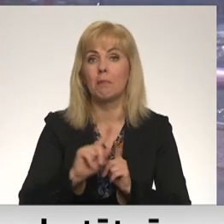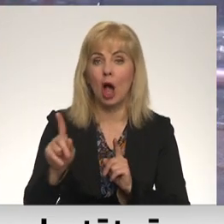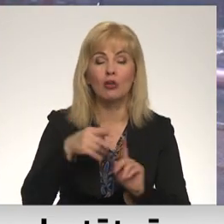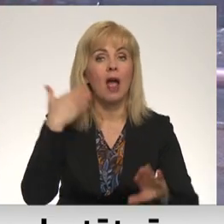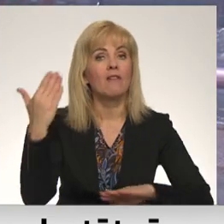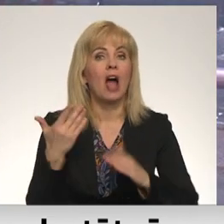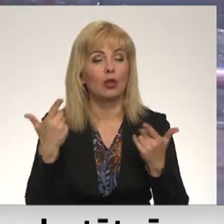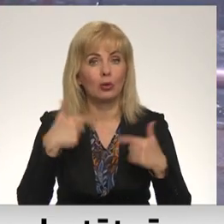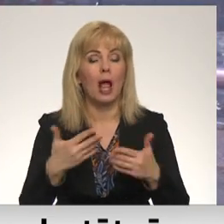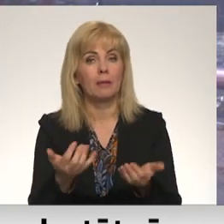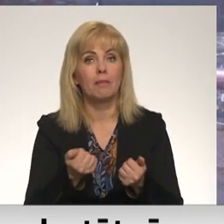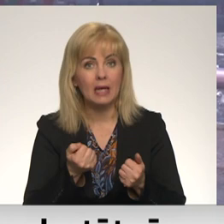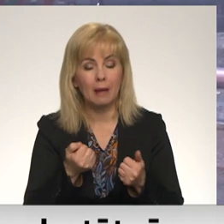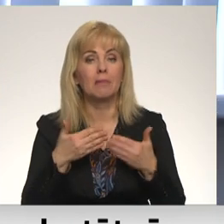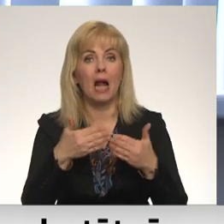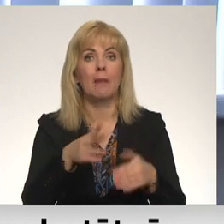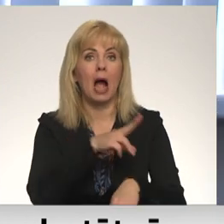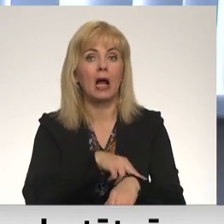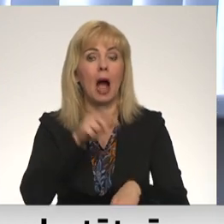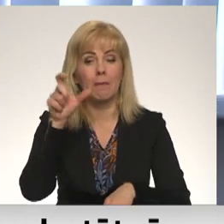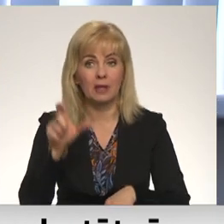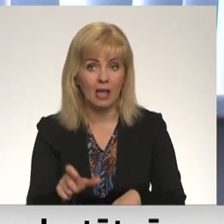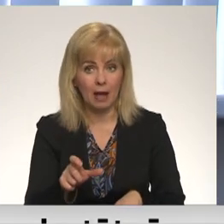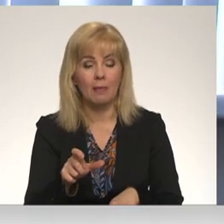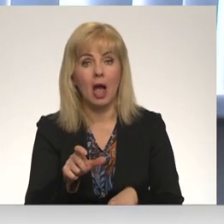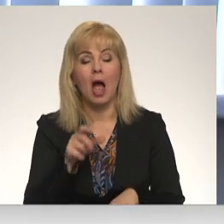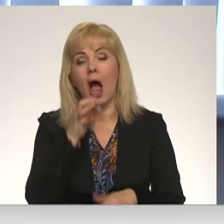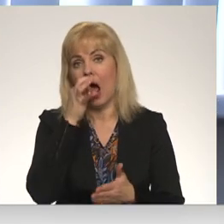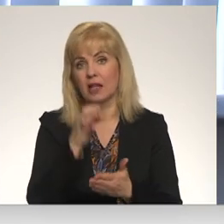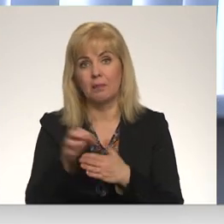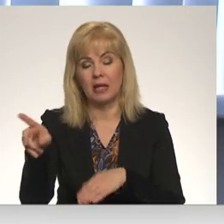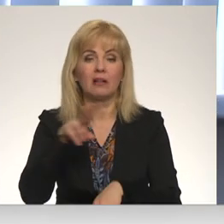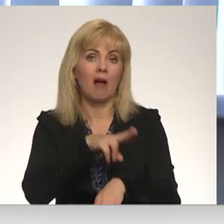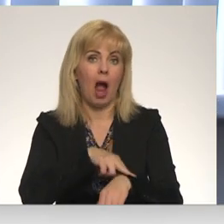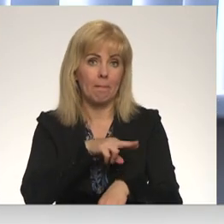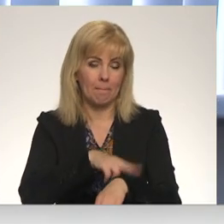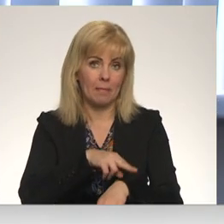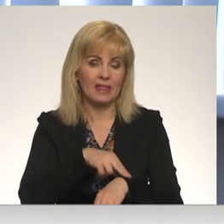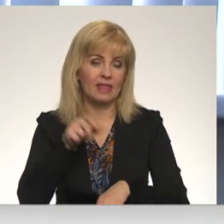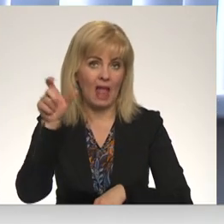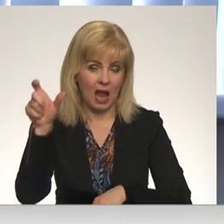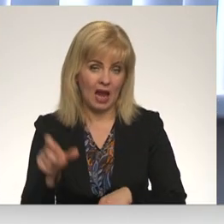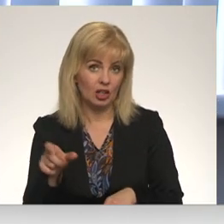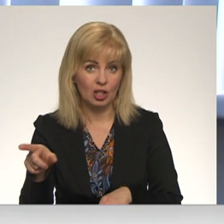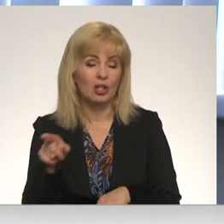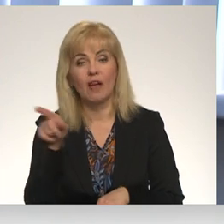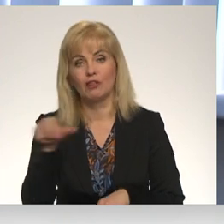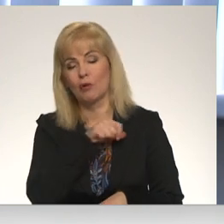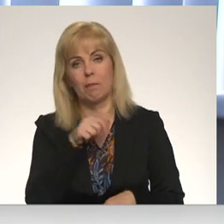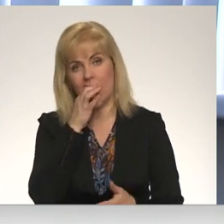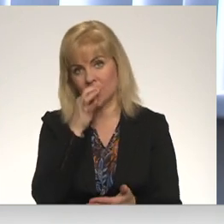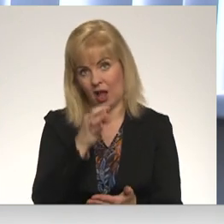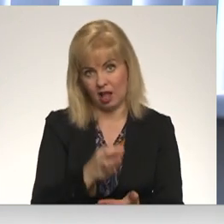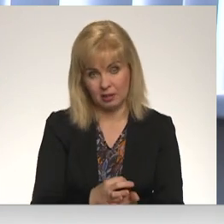apstākļos pieņem prāmi kapteinis. Atbildība paliek kapteiņa ziņā, un tāpēc kapteinis arī šī gadījumā ir tas noteicējis, un viņš var